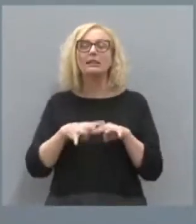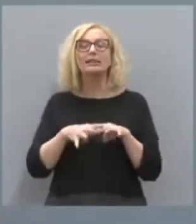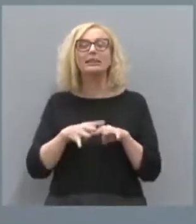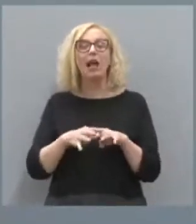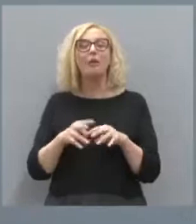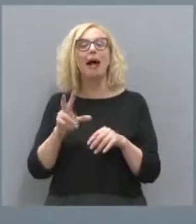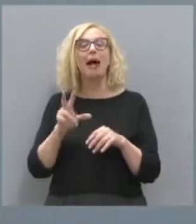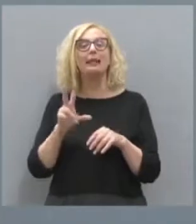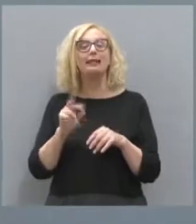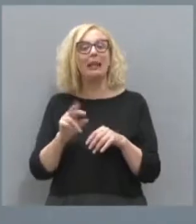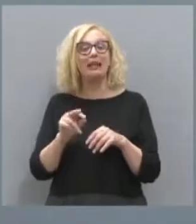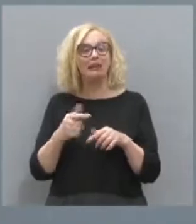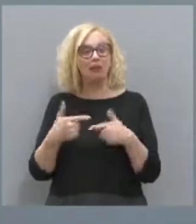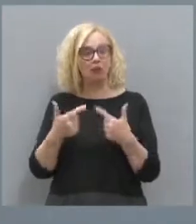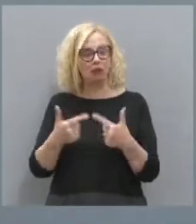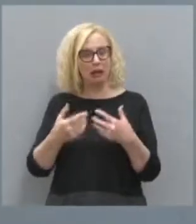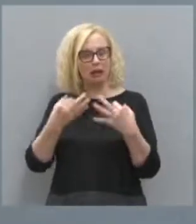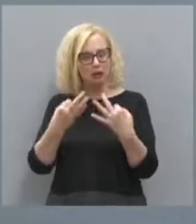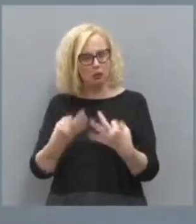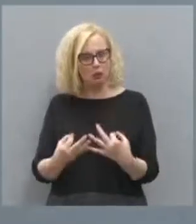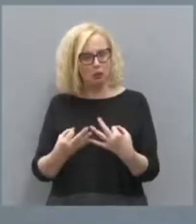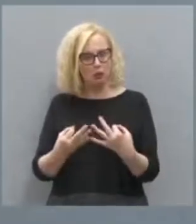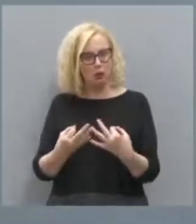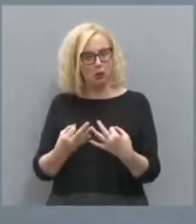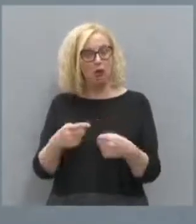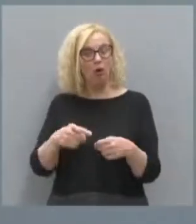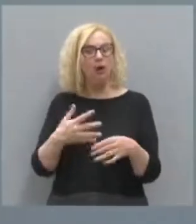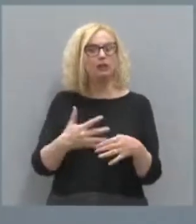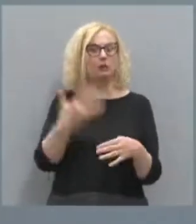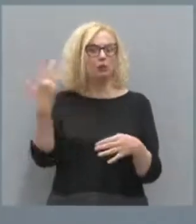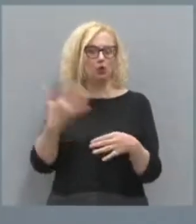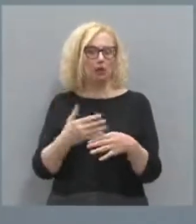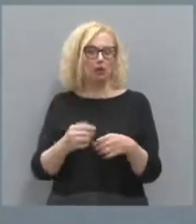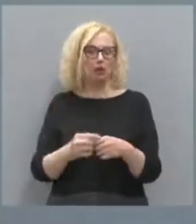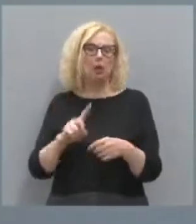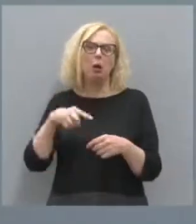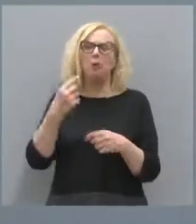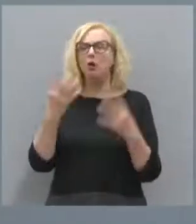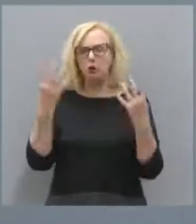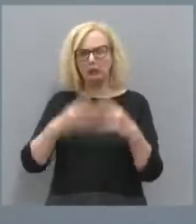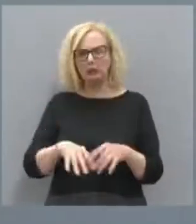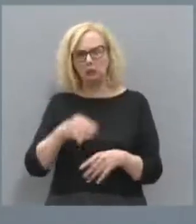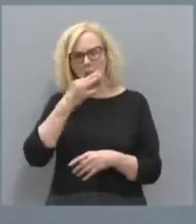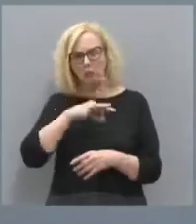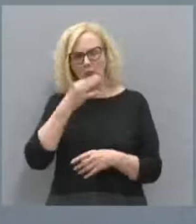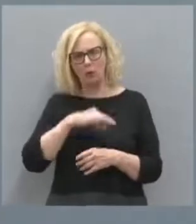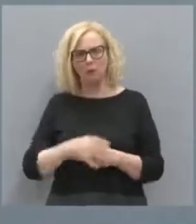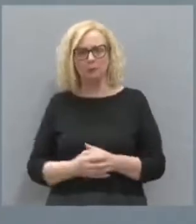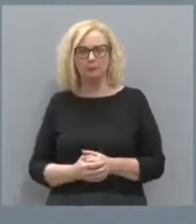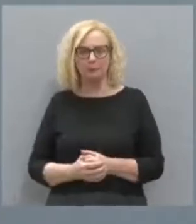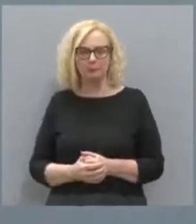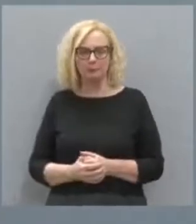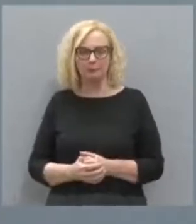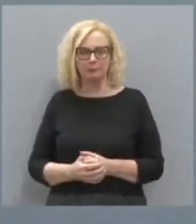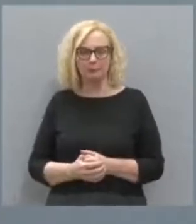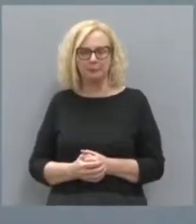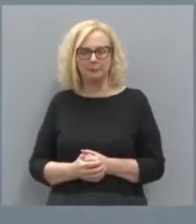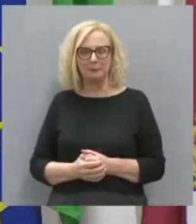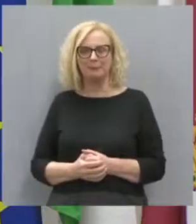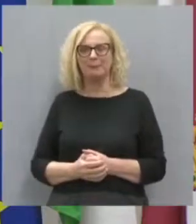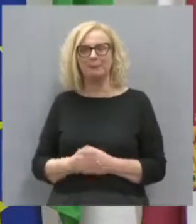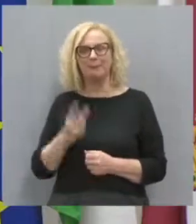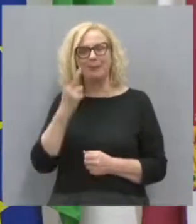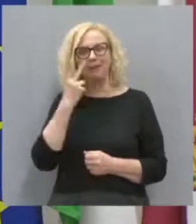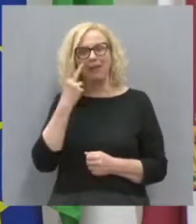la comunità trentina in quei cinque giorni poi la parte organizzativa in qualche modo la sistemeremo ecco vedo che stanno arrivando